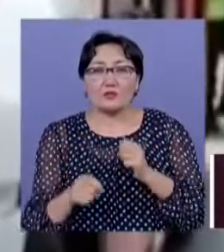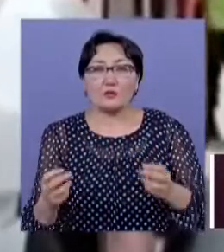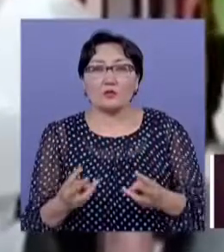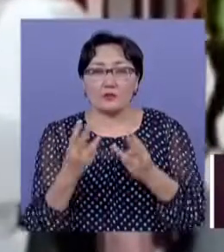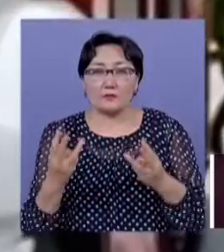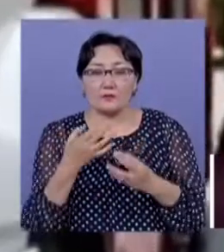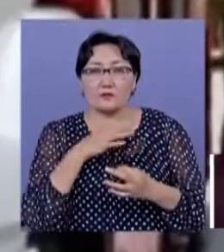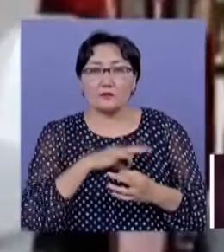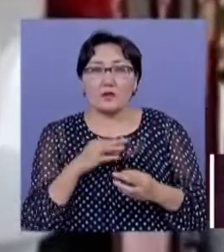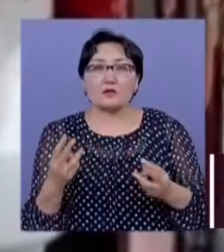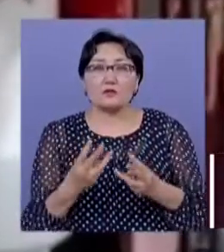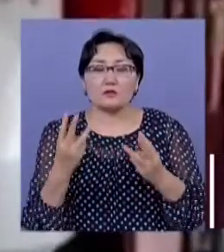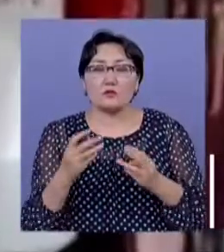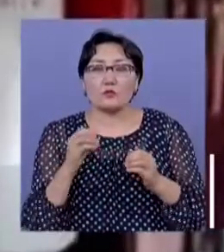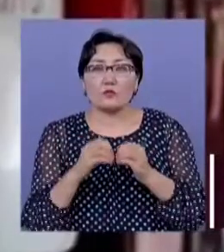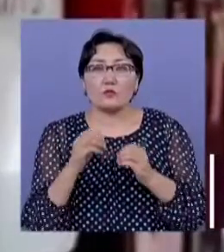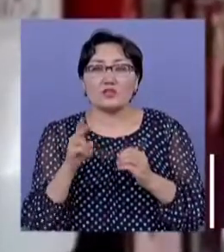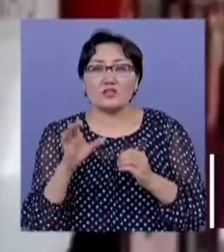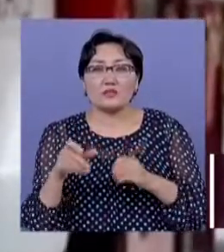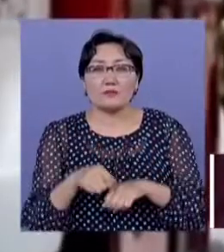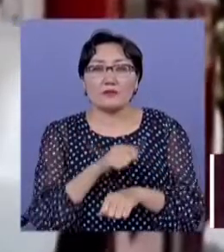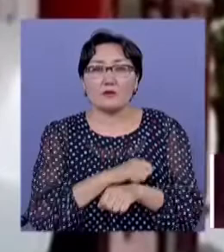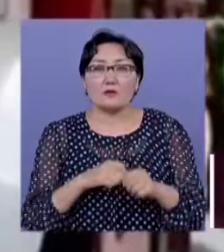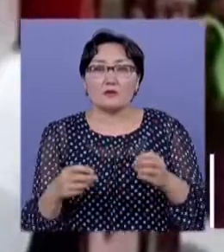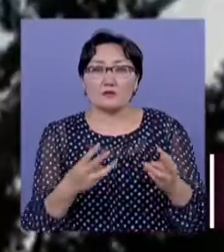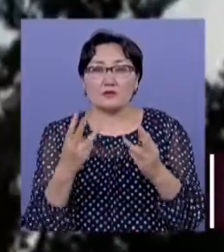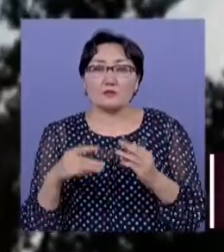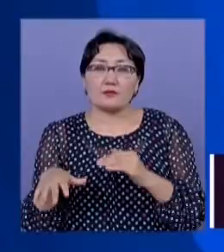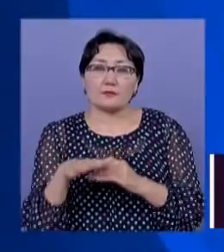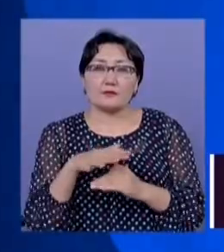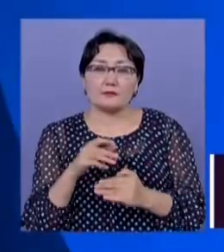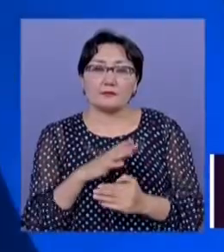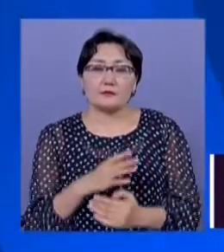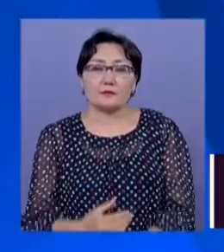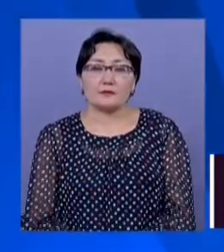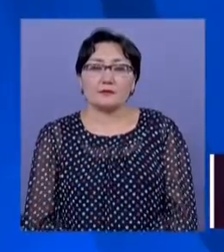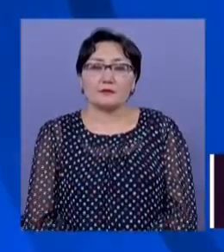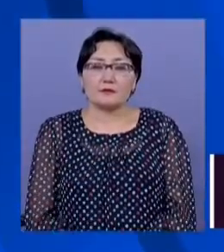қолданылыпты. Қызыл жалын 10 шаршы метр аумақты шарпыған.